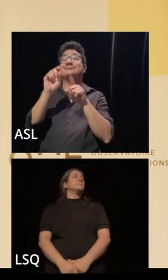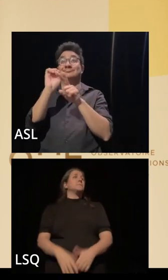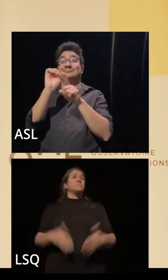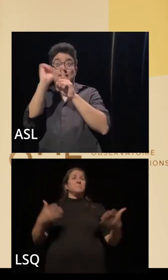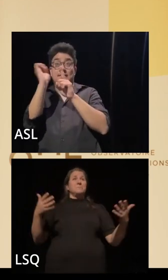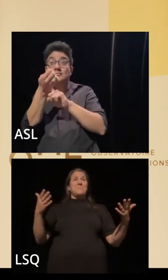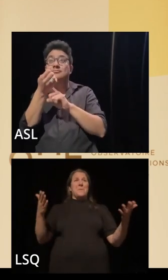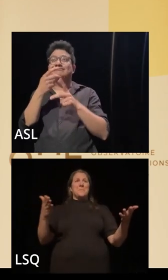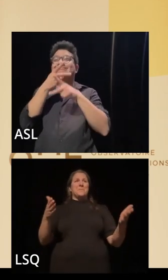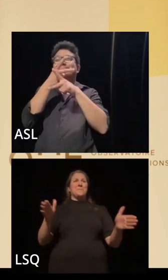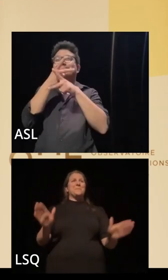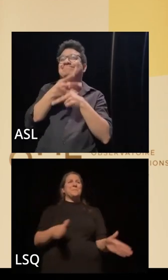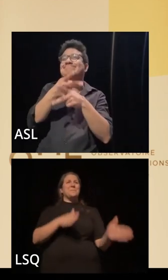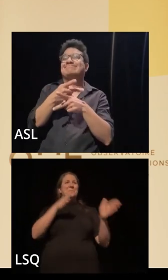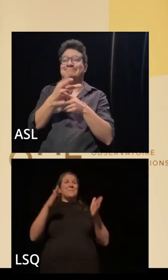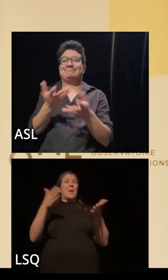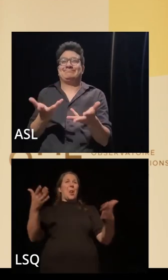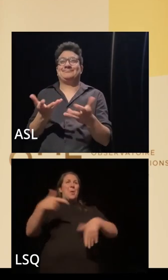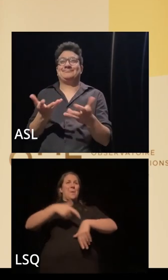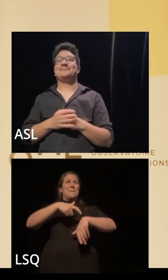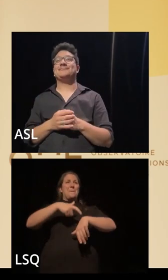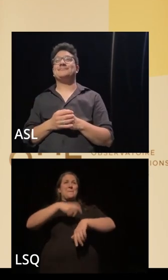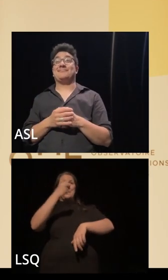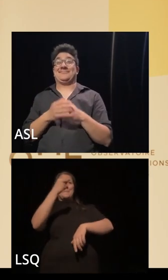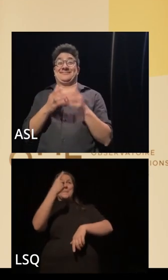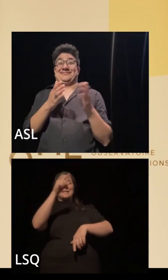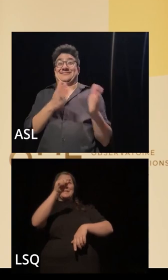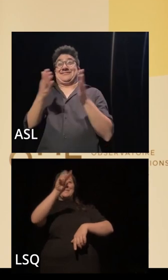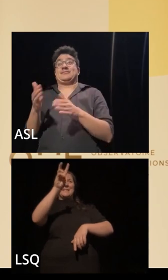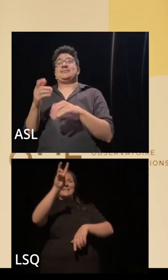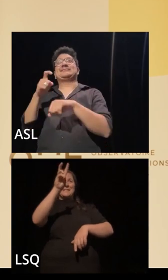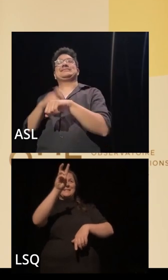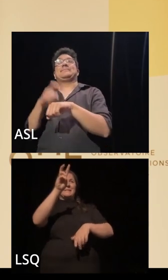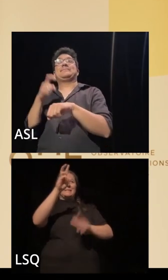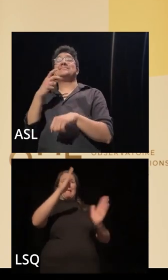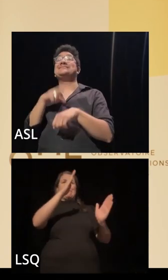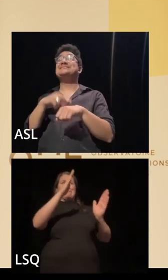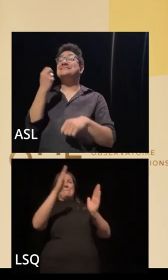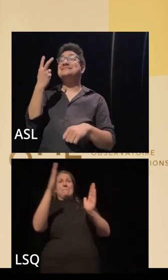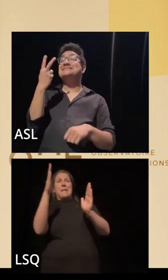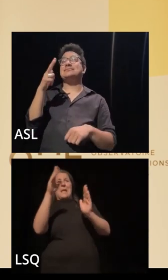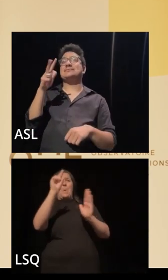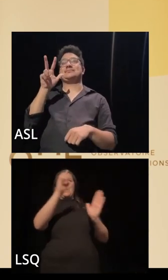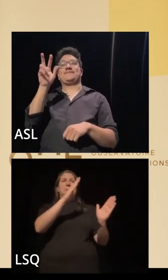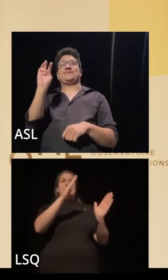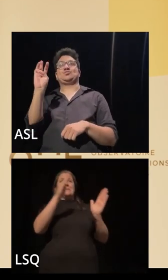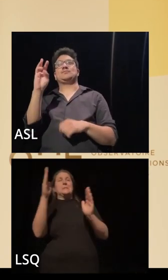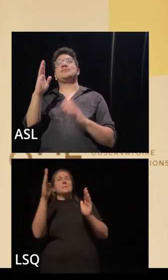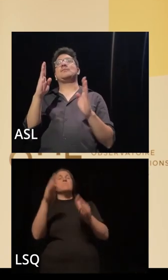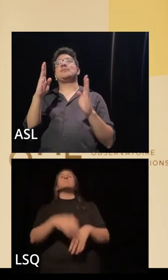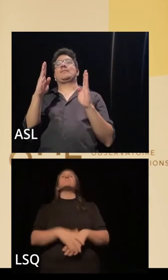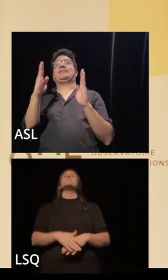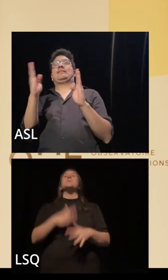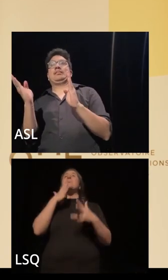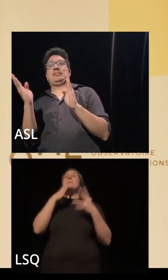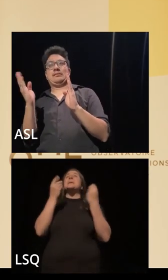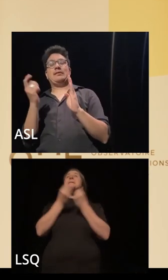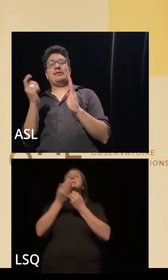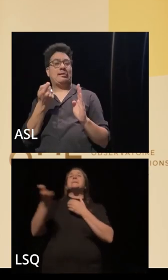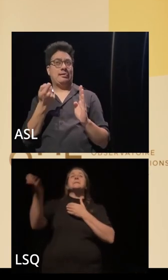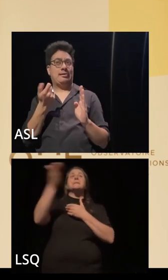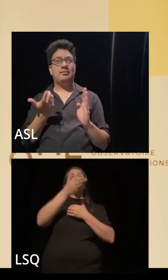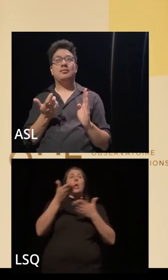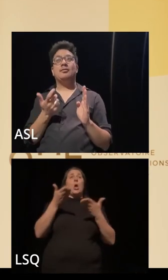midi 26, on a pris un petit temps de plus. Merci à tout le monde. Je voudrais faire une